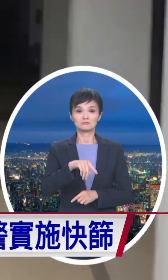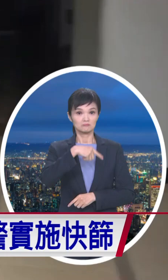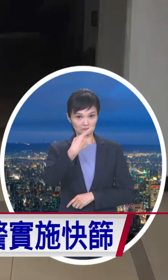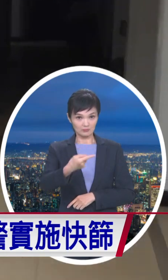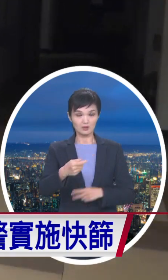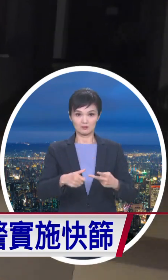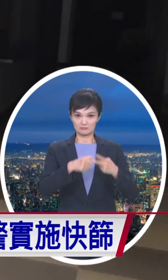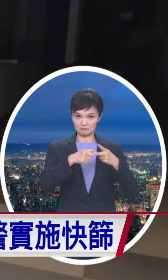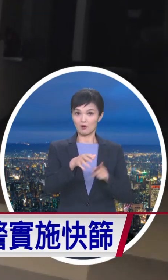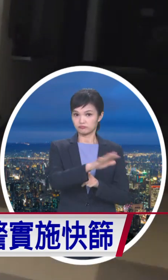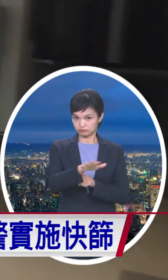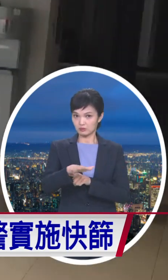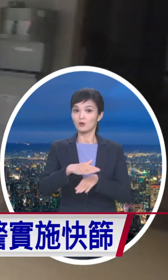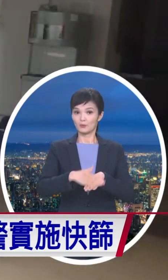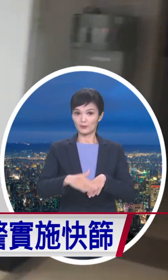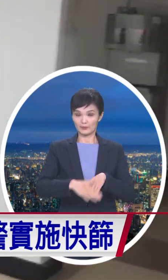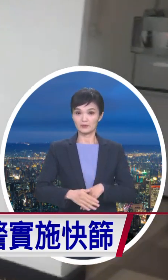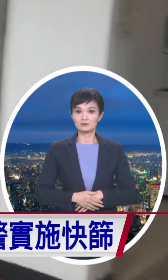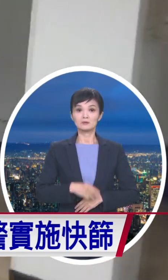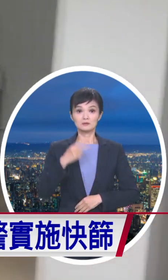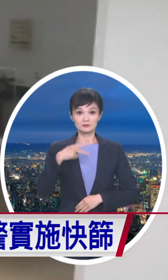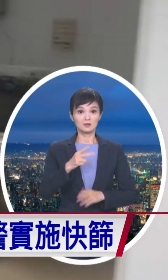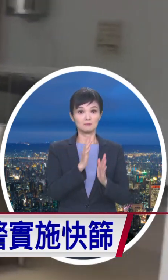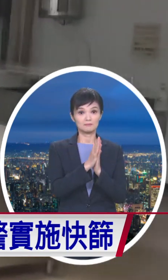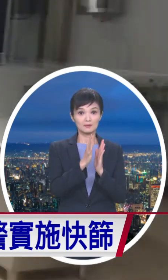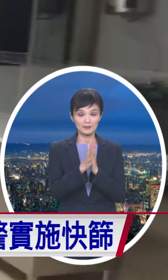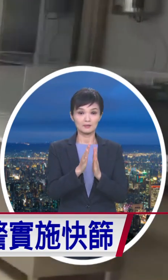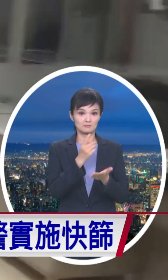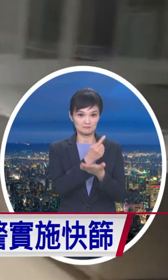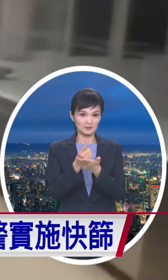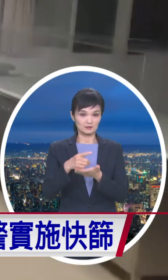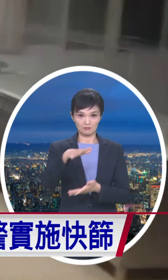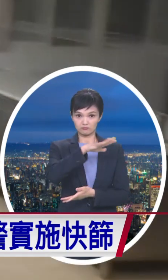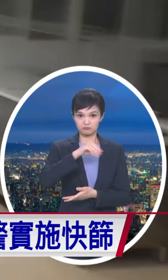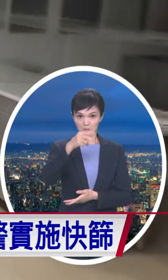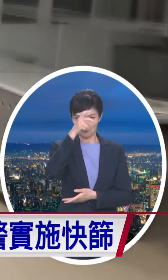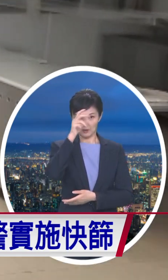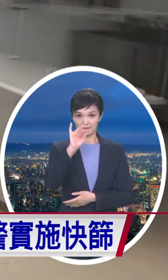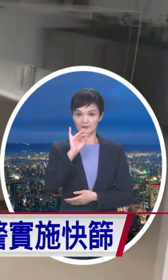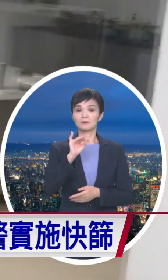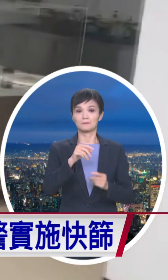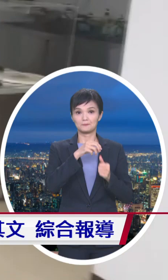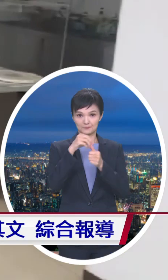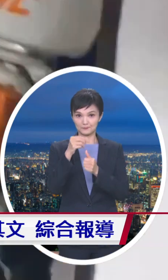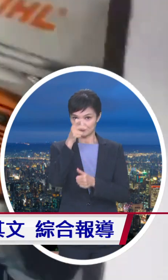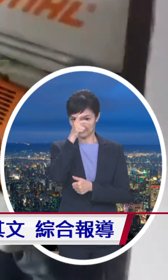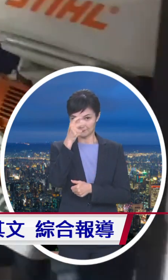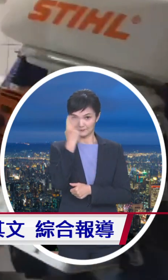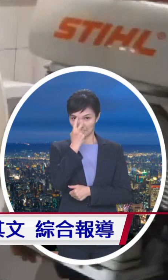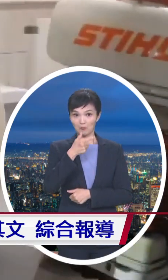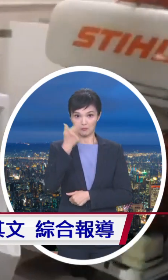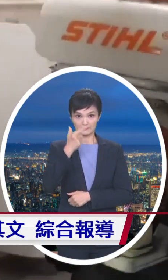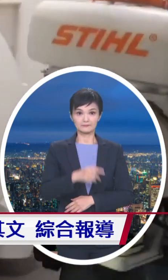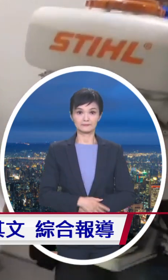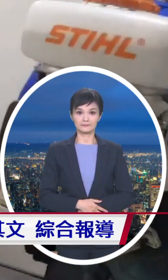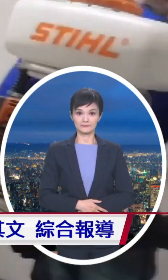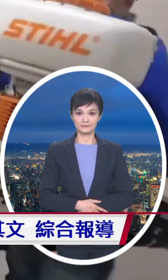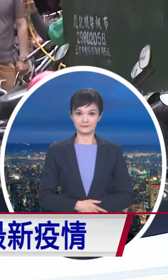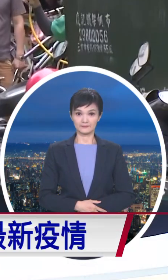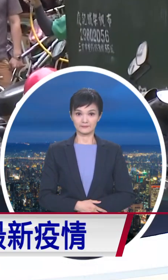还会再进行第二次消毒，并且安排全部100多名员警进行快筛。记者郭彩英、谢启文综合报